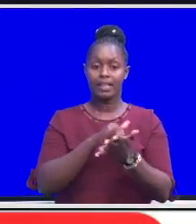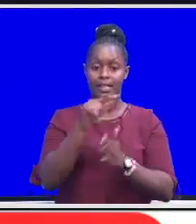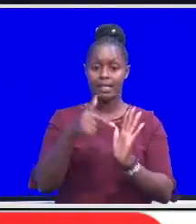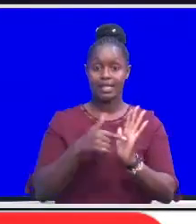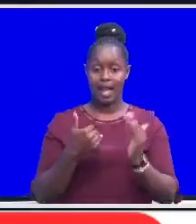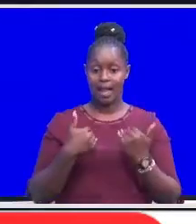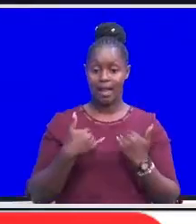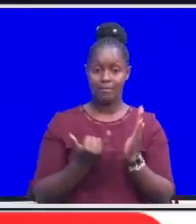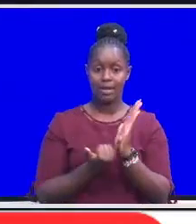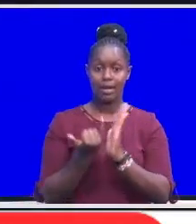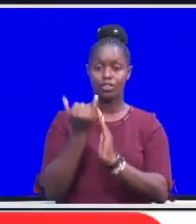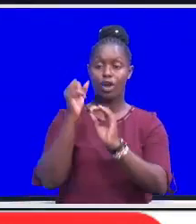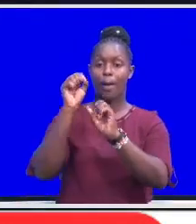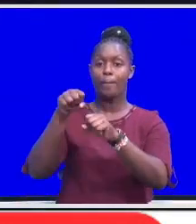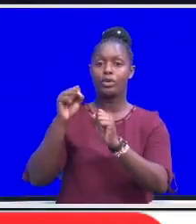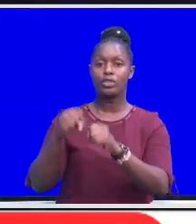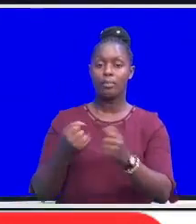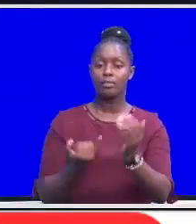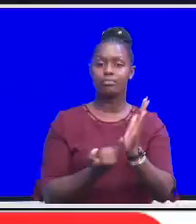na